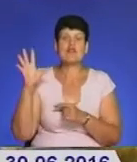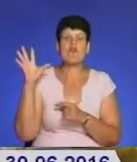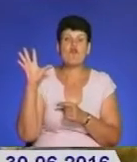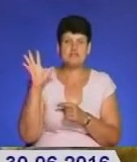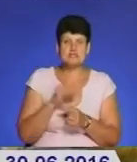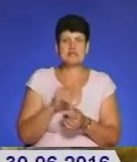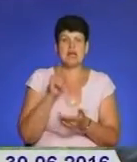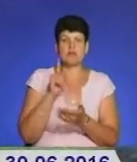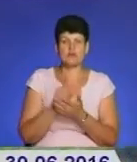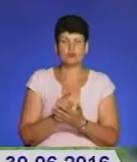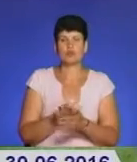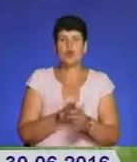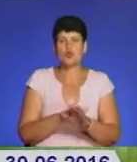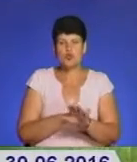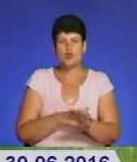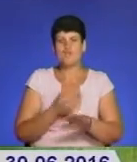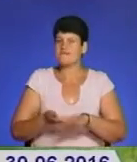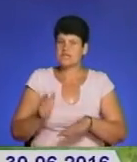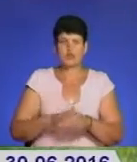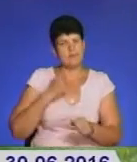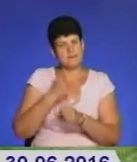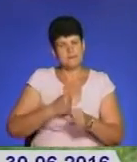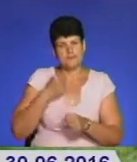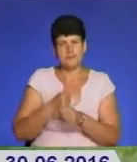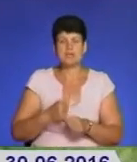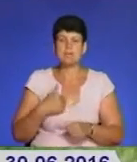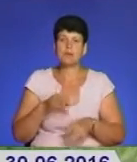дуже довгої і важкої праці, оскільки ми проводимо